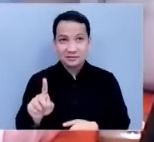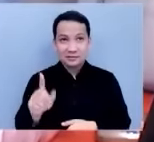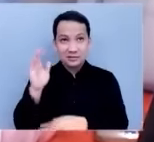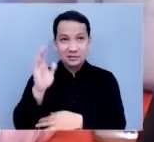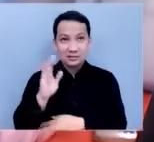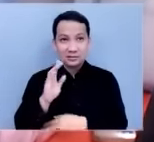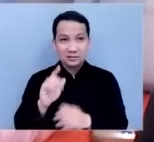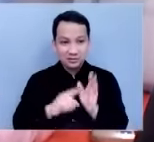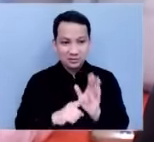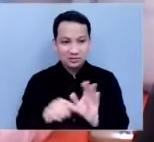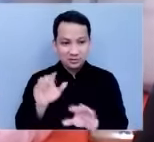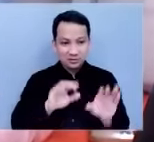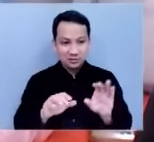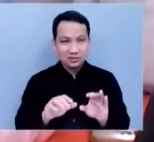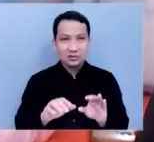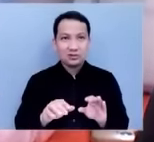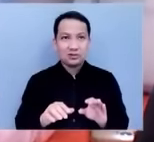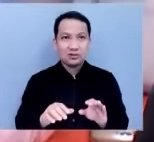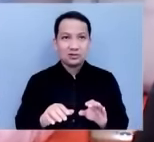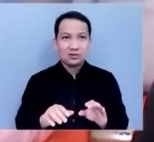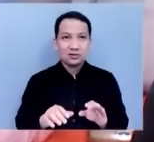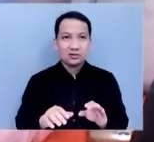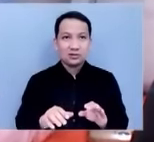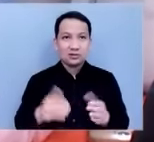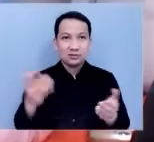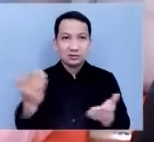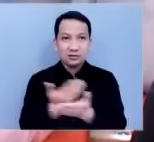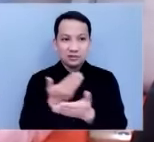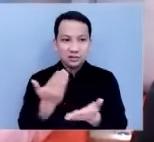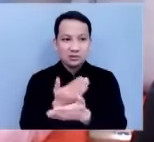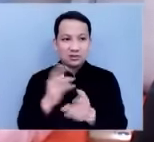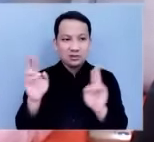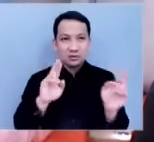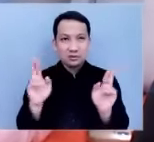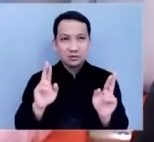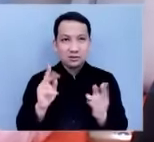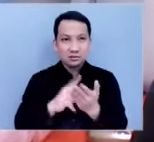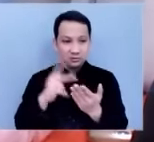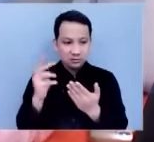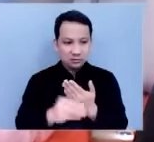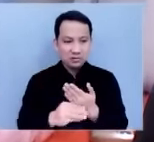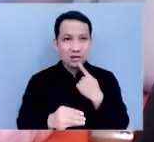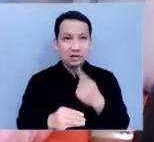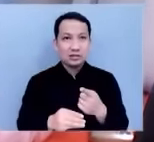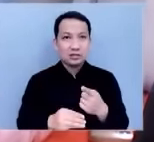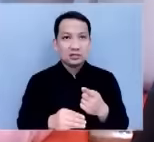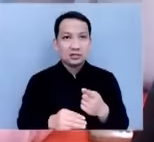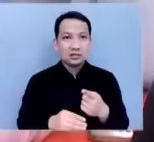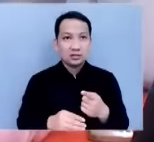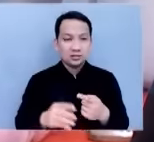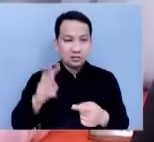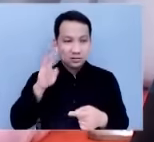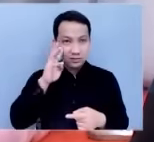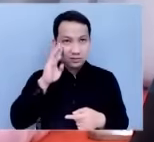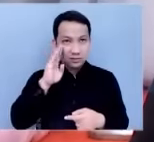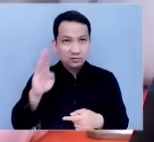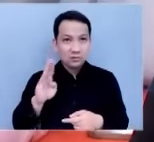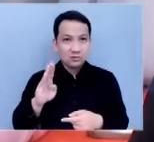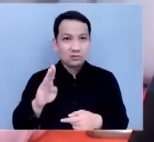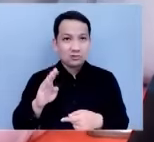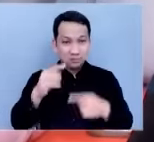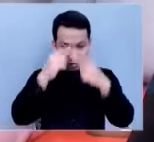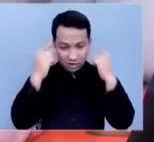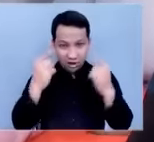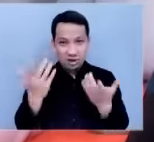yung iahatid nila sa atin. Meron pa sila mga bagong pinaghahandaan na programa. Katulad na lang ni Wally. Wow, mali. Balita wow, natin.